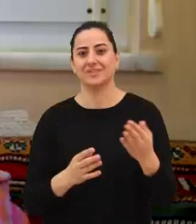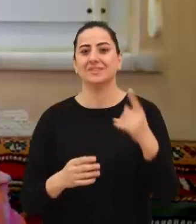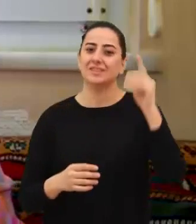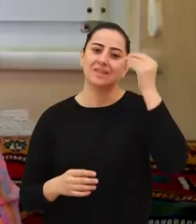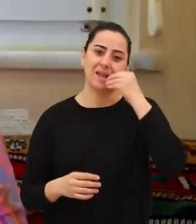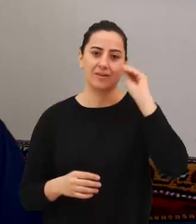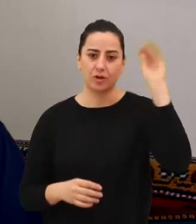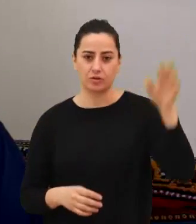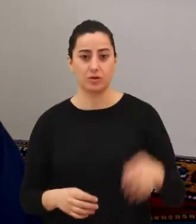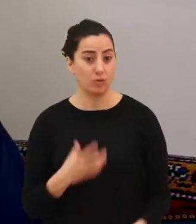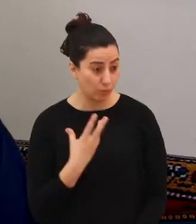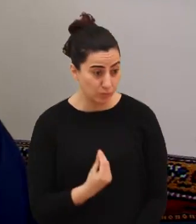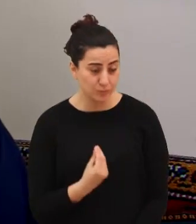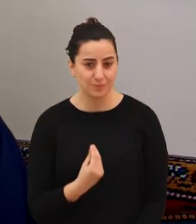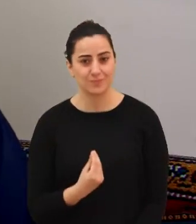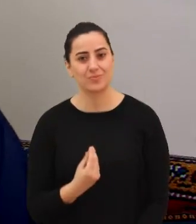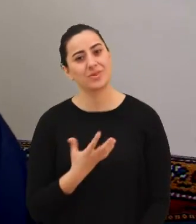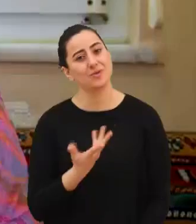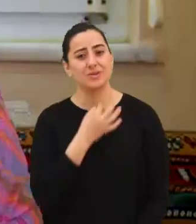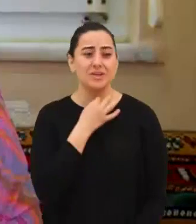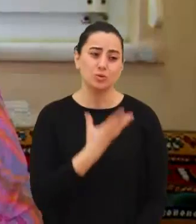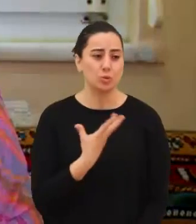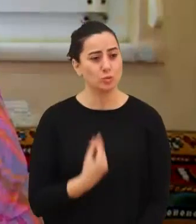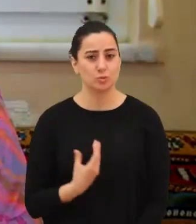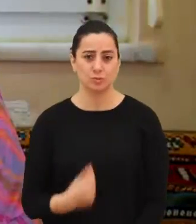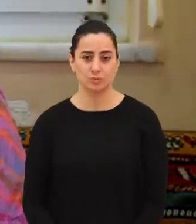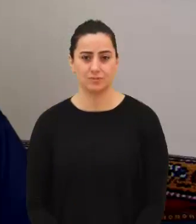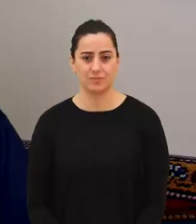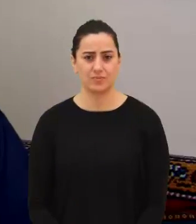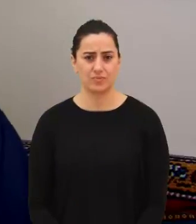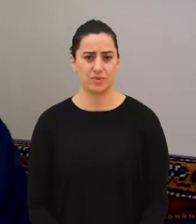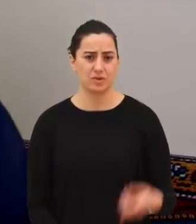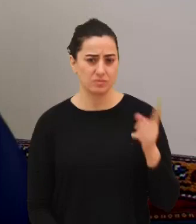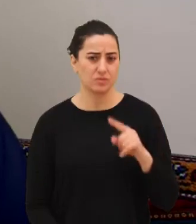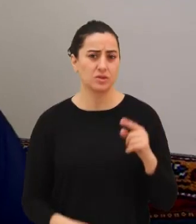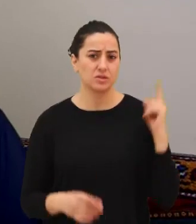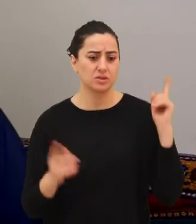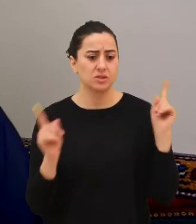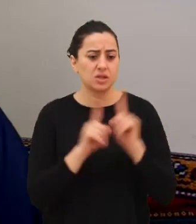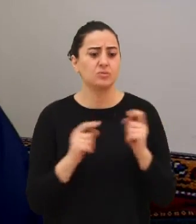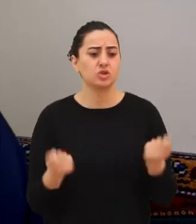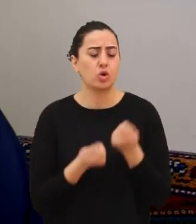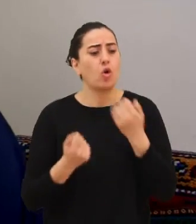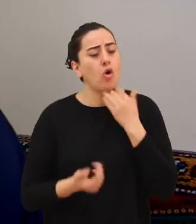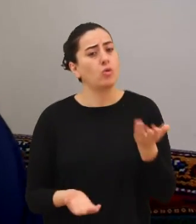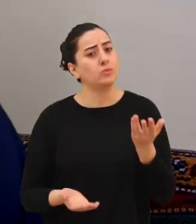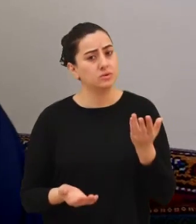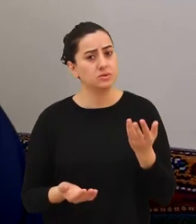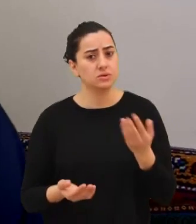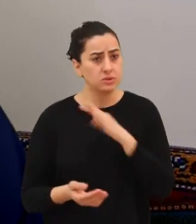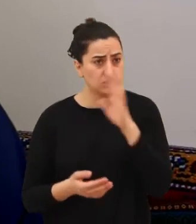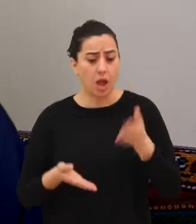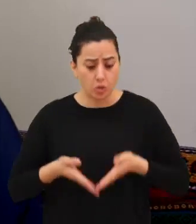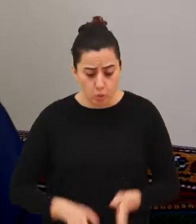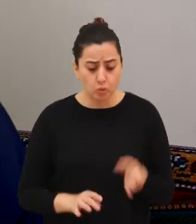Biricik'e yedirirsin. Ya. Ay, sağ ol. Sağ ol. Bir de rejim yapıyor Biricik. Ya loğusa kadın hiç rejim yapar